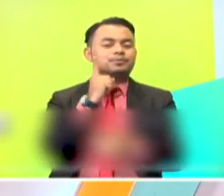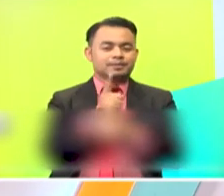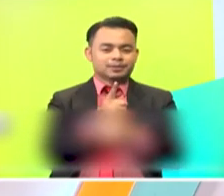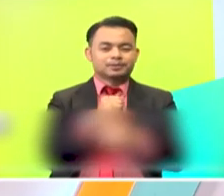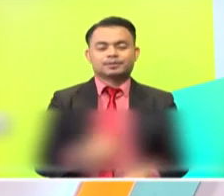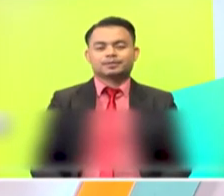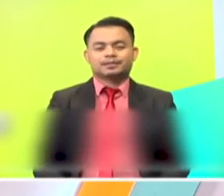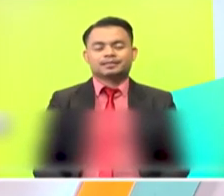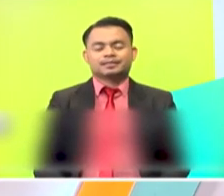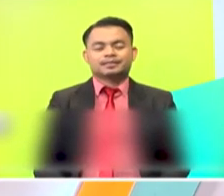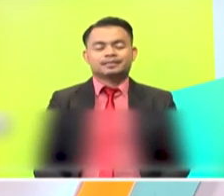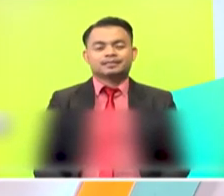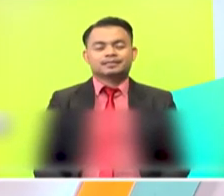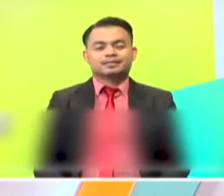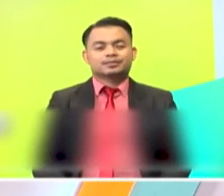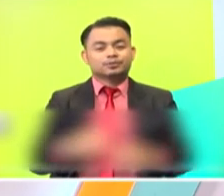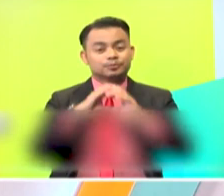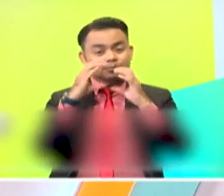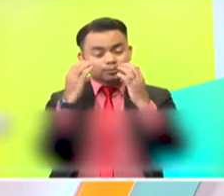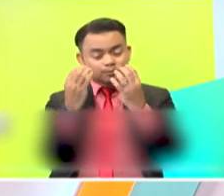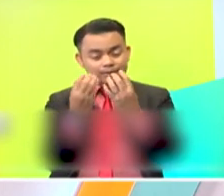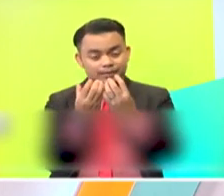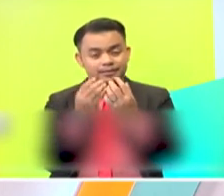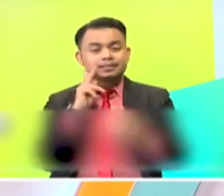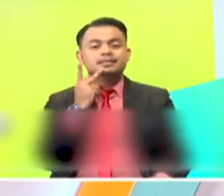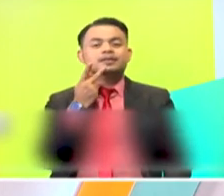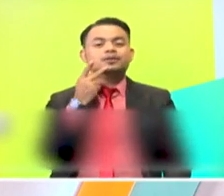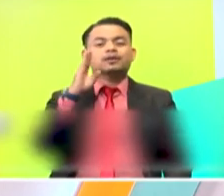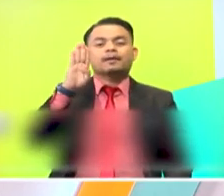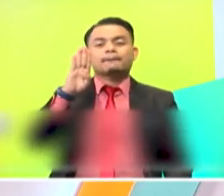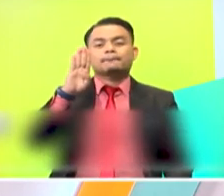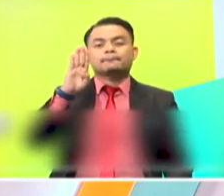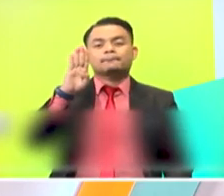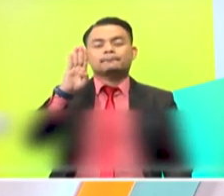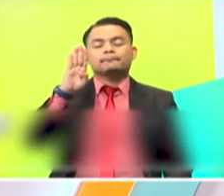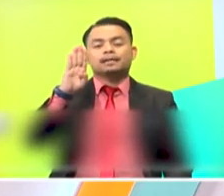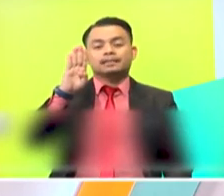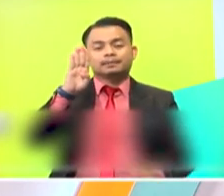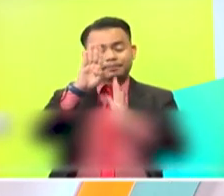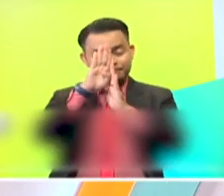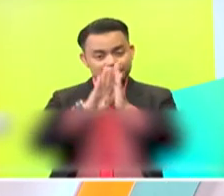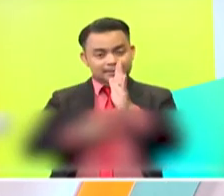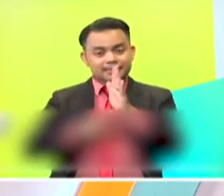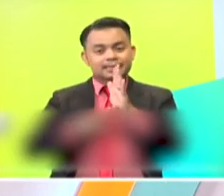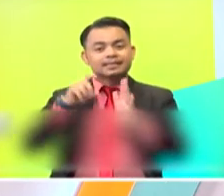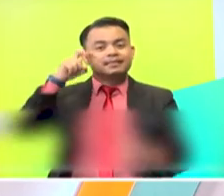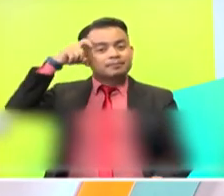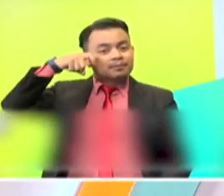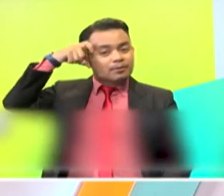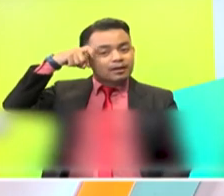sayur dari kumpulan bebawaan Uh jadi Sayu dimana Say uji bahan